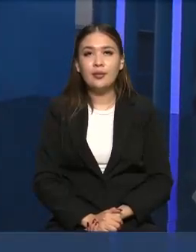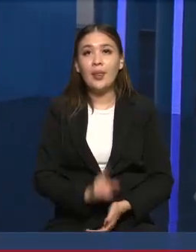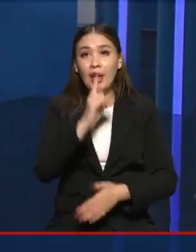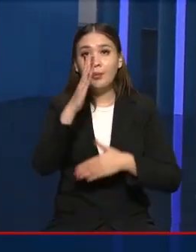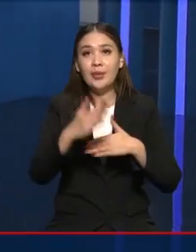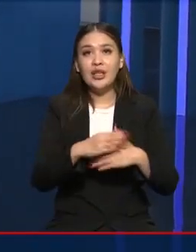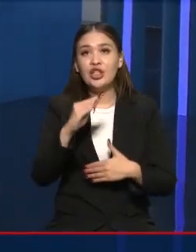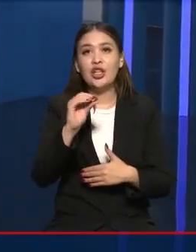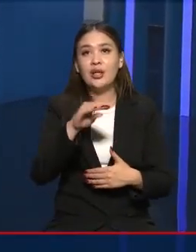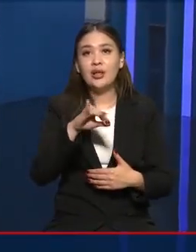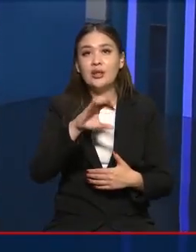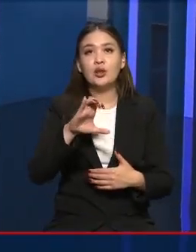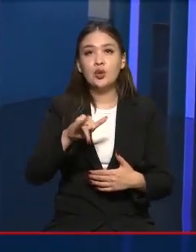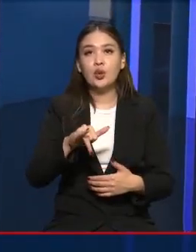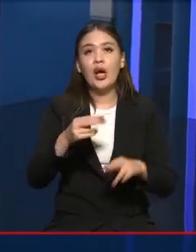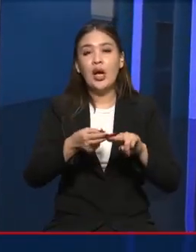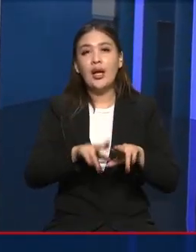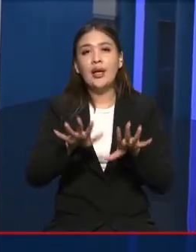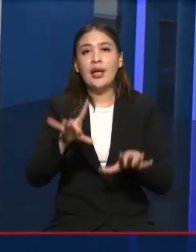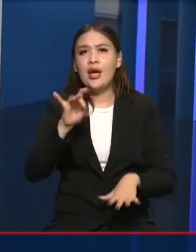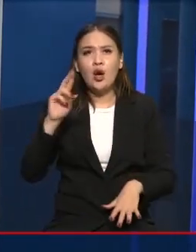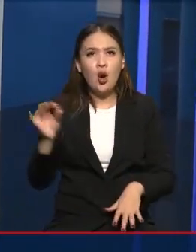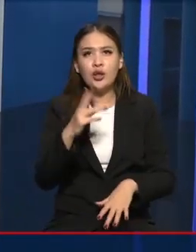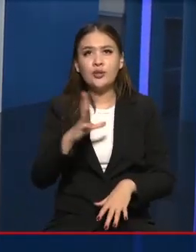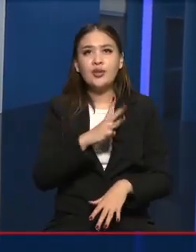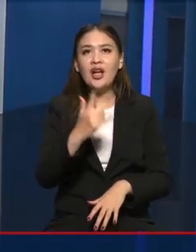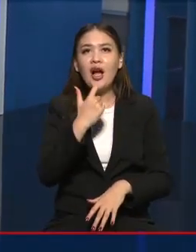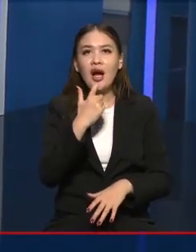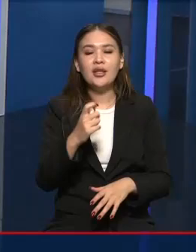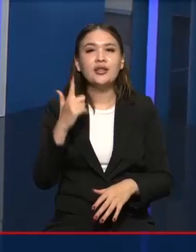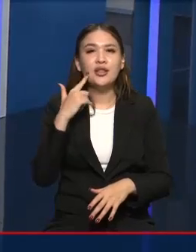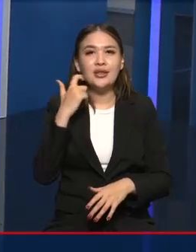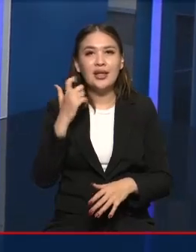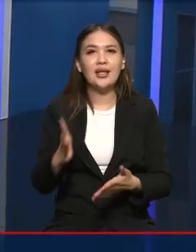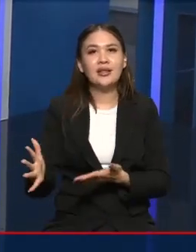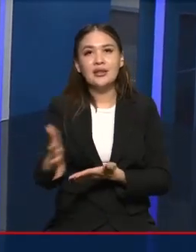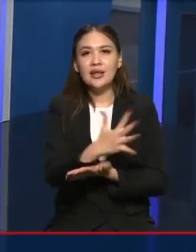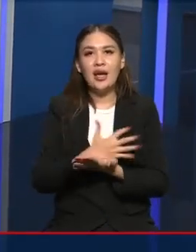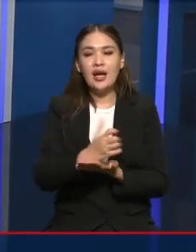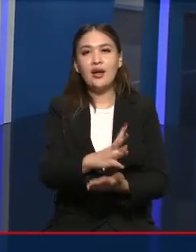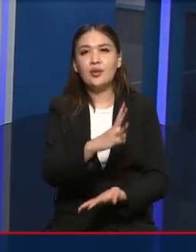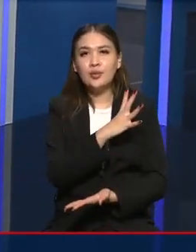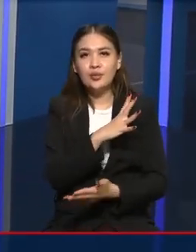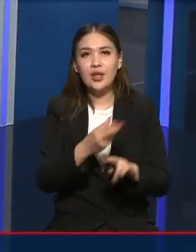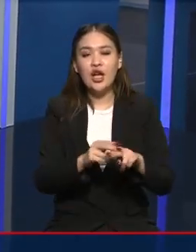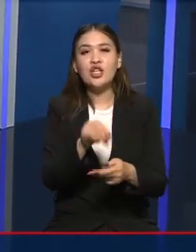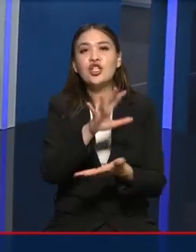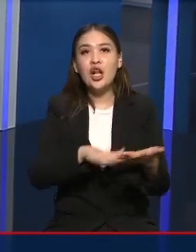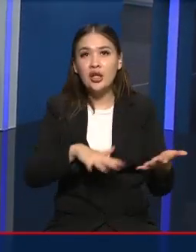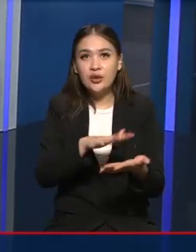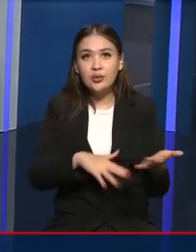Биыл жетісулық диқандар рекордтық көлемде қант қызылшасын жинады. Жиын терім науқаны әлі жалғасып жатқан